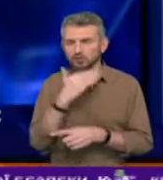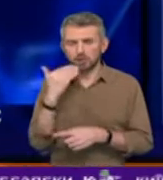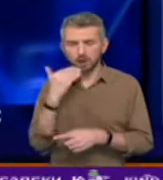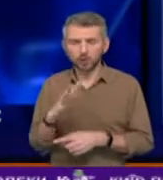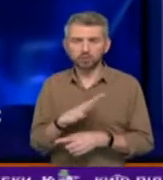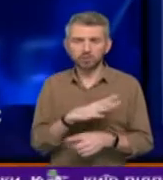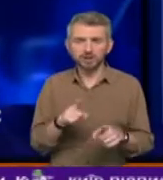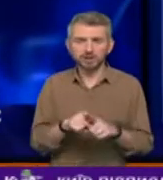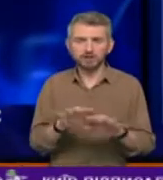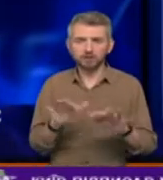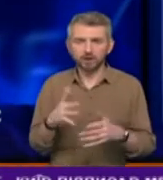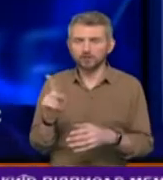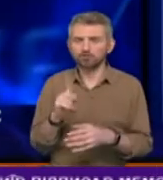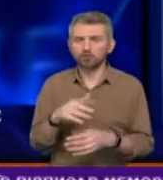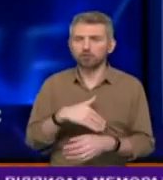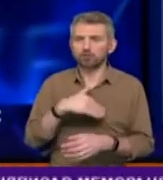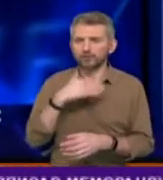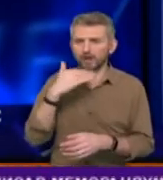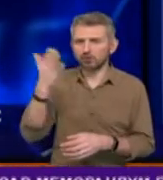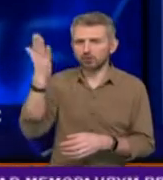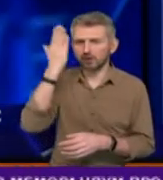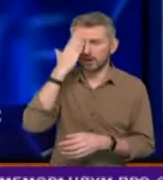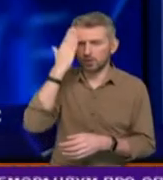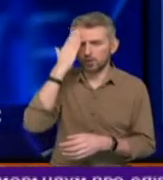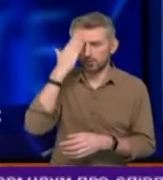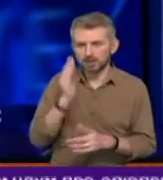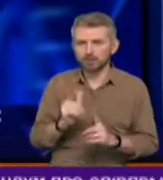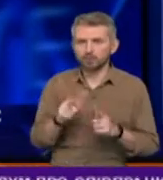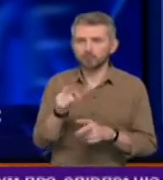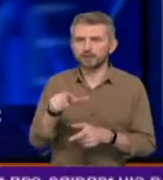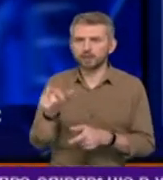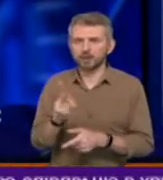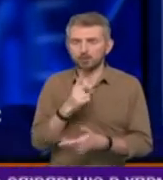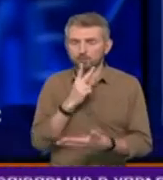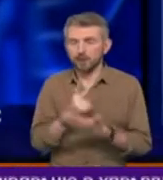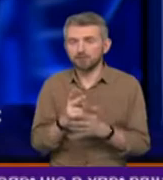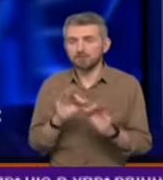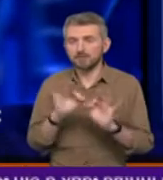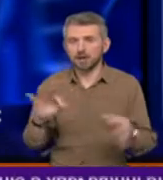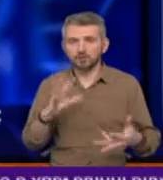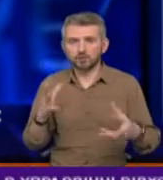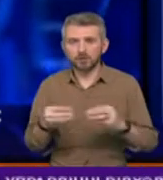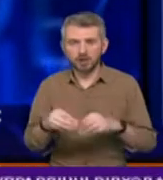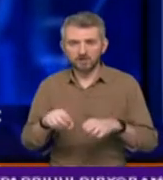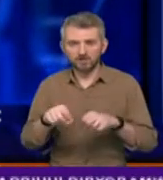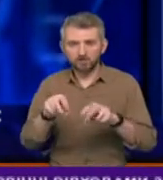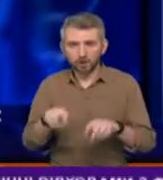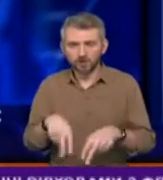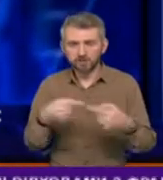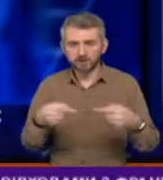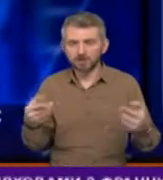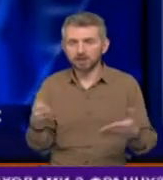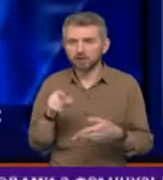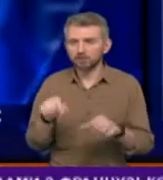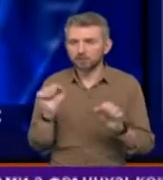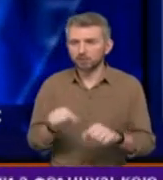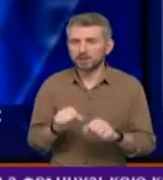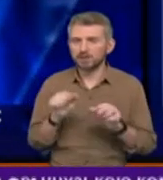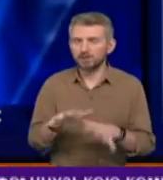що ви читали чогось, чого ви ніколи не читали. Ну, в ЗНО так особливо, тому що там історія, помилитися не можна. Так,